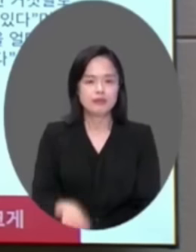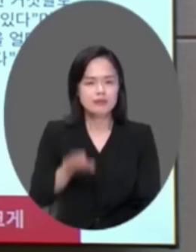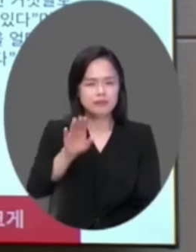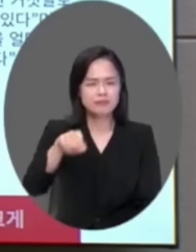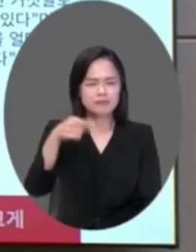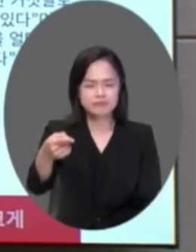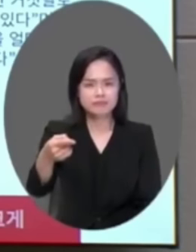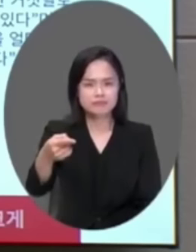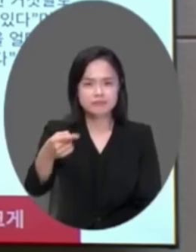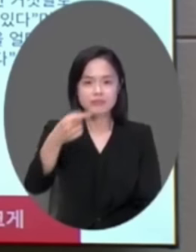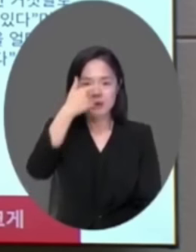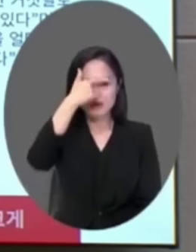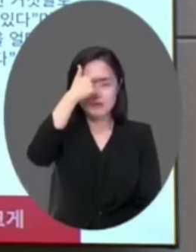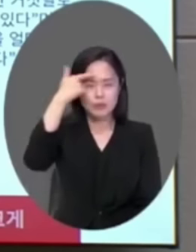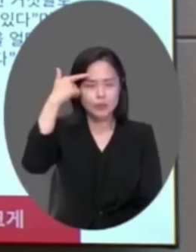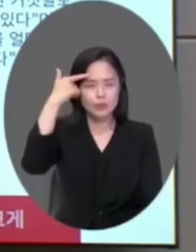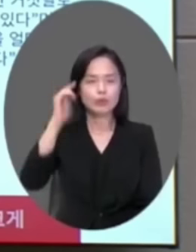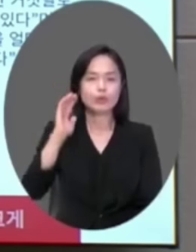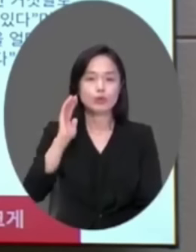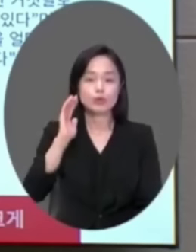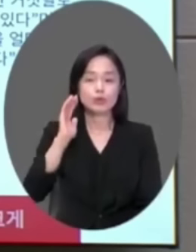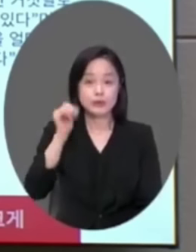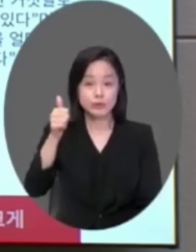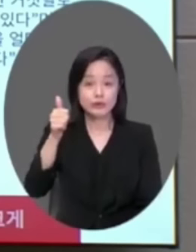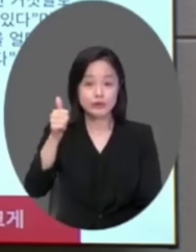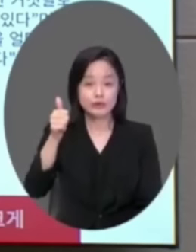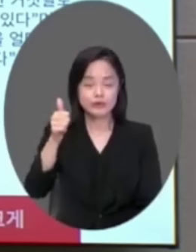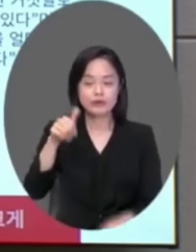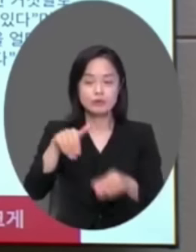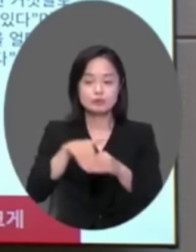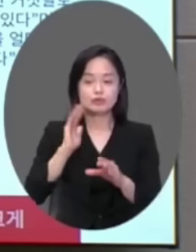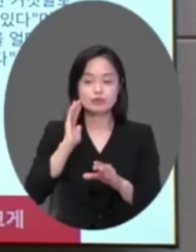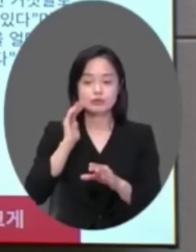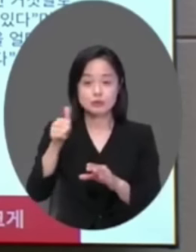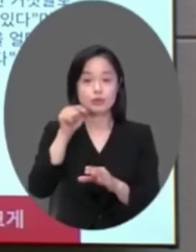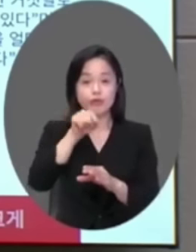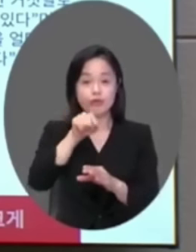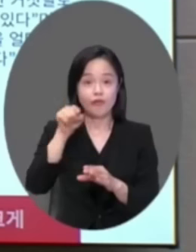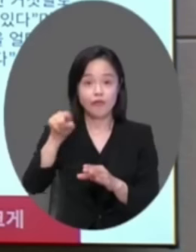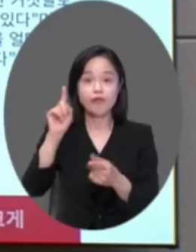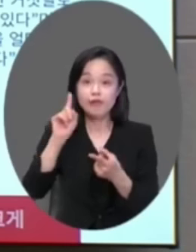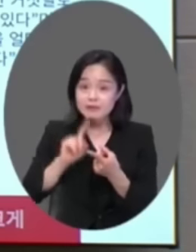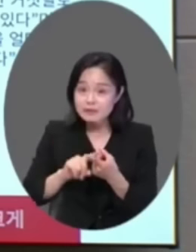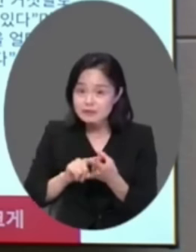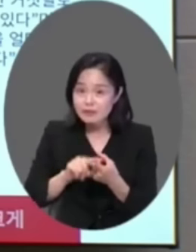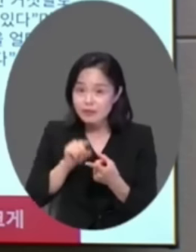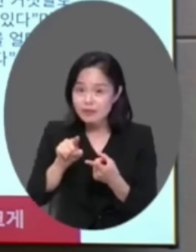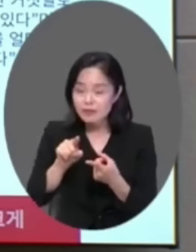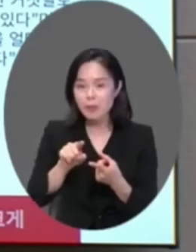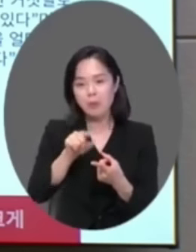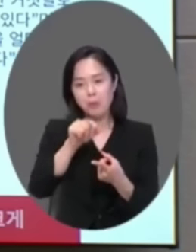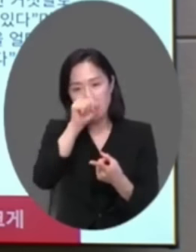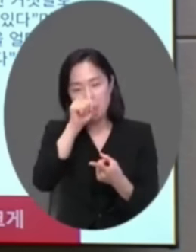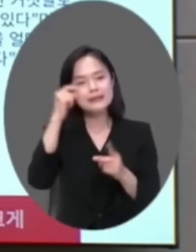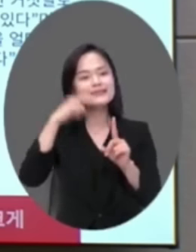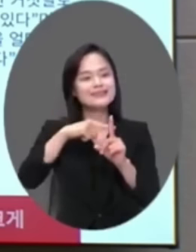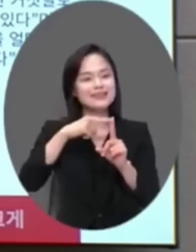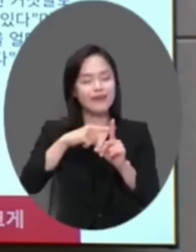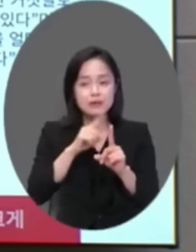하시군요 15년 전 노무현과 문재인이 대한민국을 얼마나 망쳐놓고 거는지 알려주시기 간 호소한다 이런 말씀하신 적 있습니까 저는